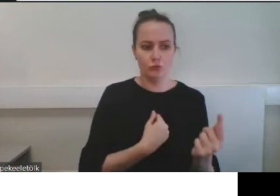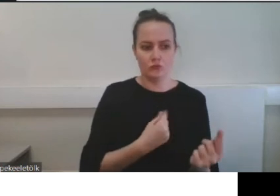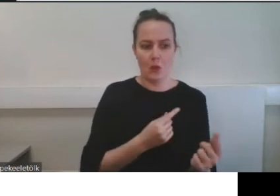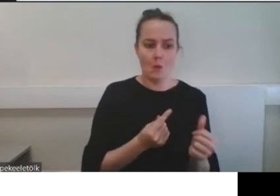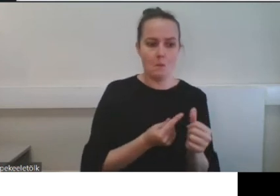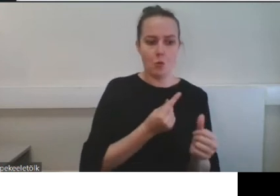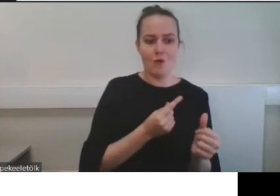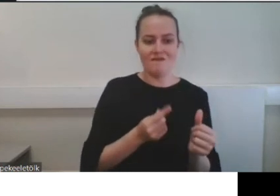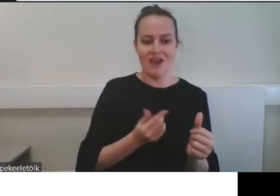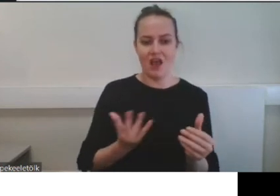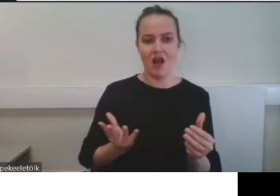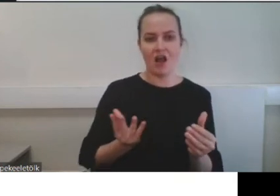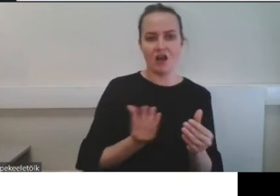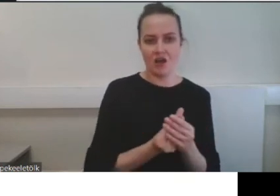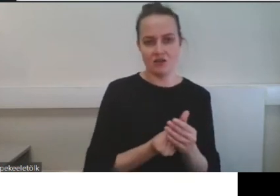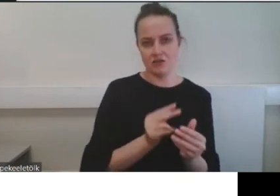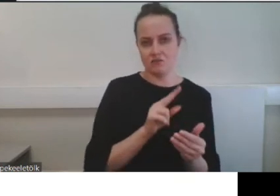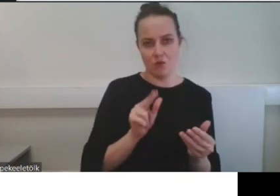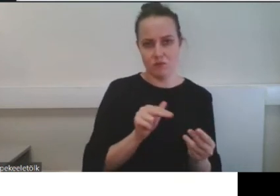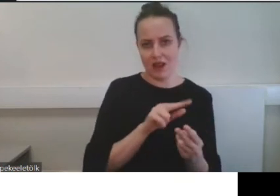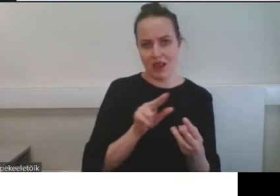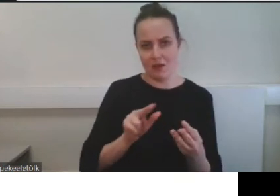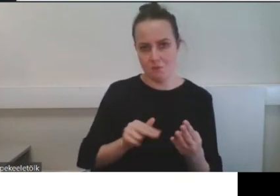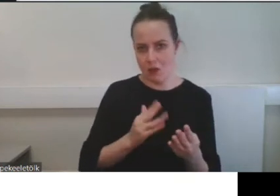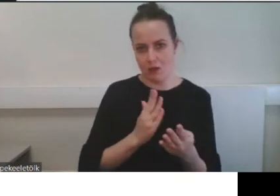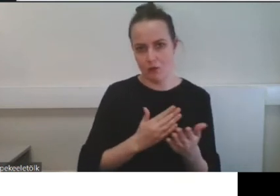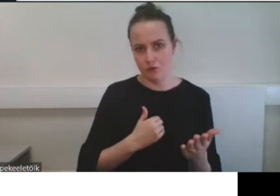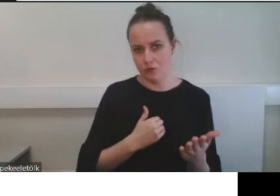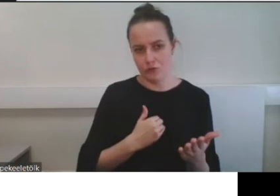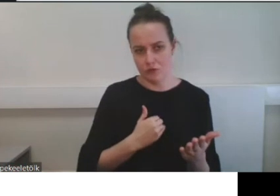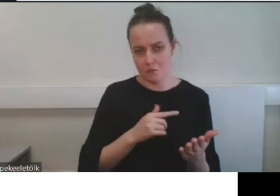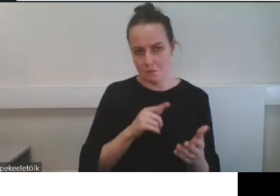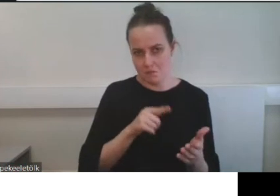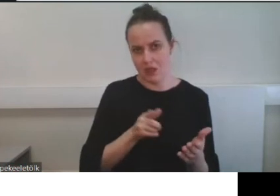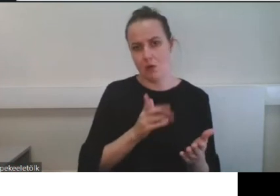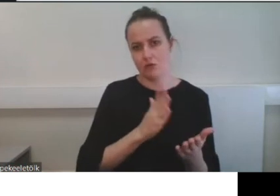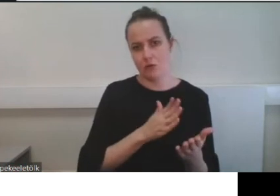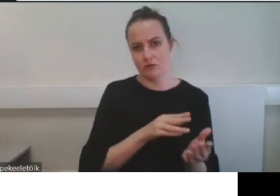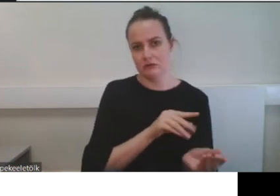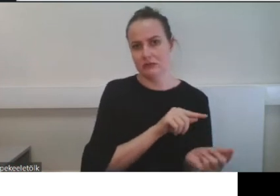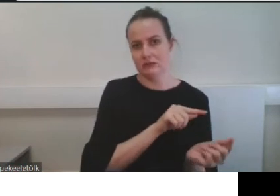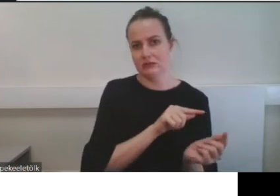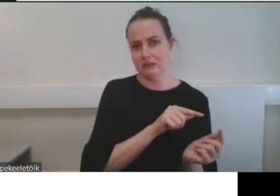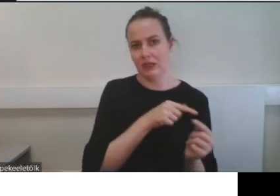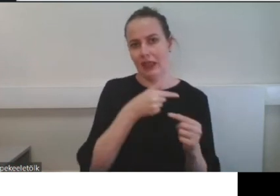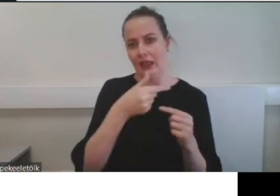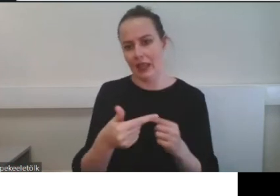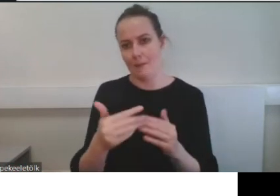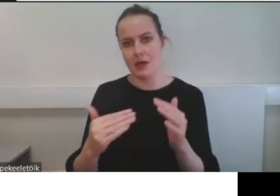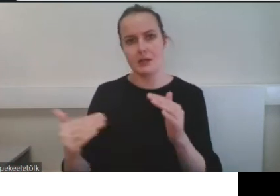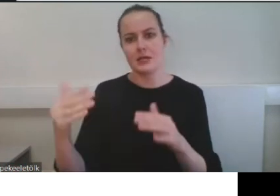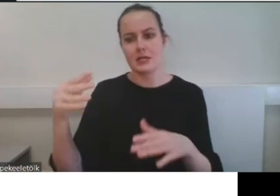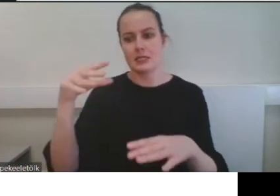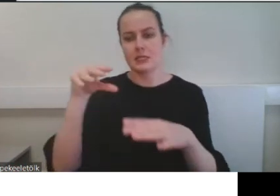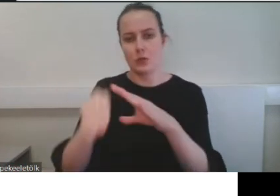Ja nende nelja rühma põhjal joonistusid siis välja esmalt kõrge riskiga inimesed, kes siis on kodus